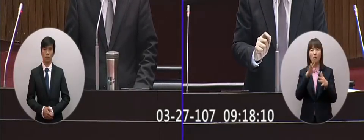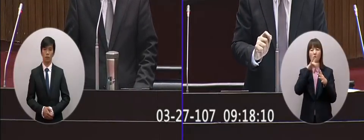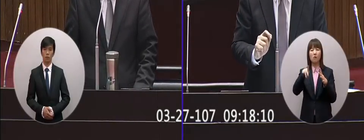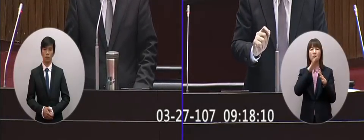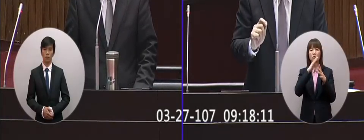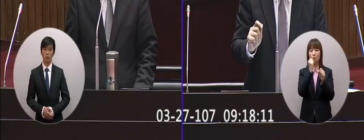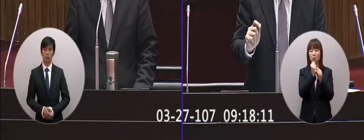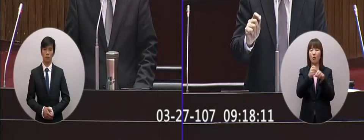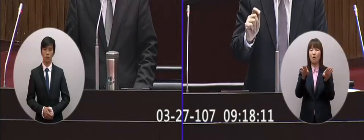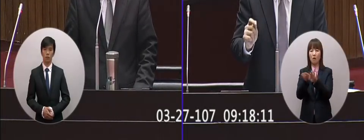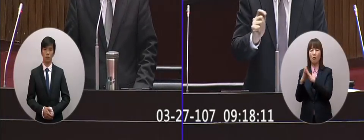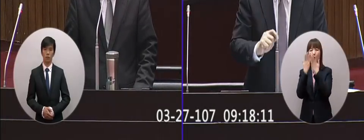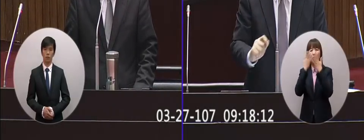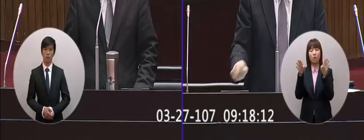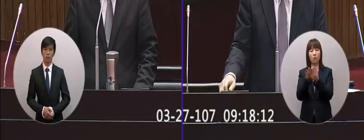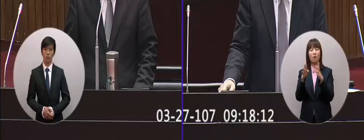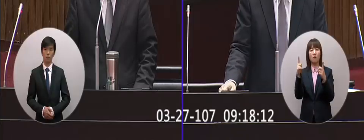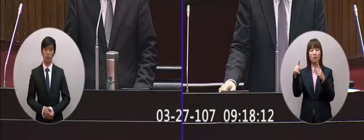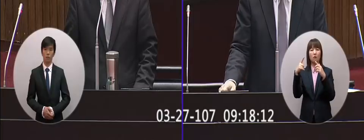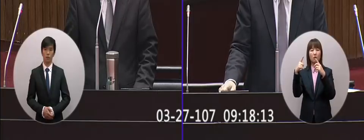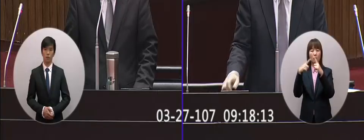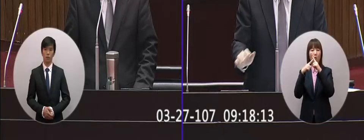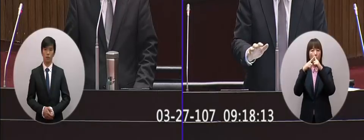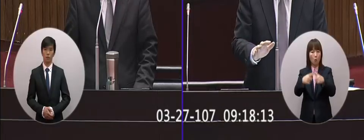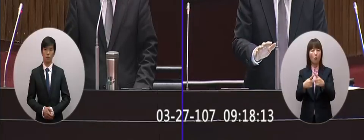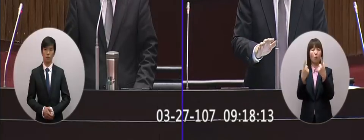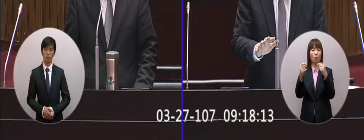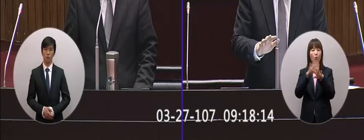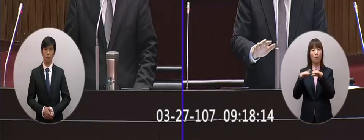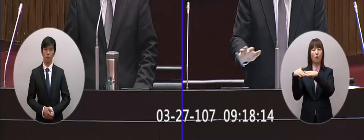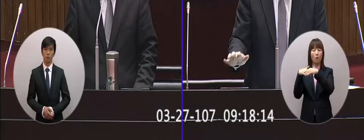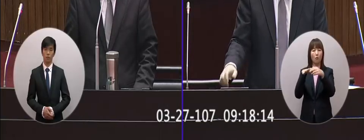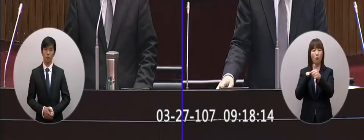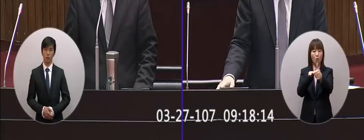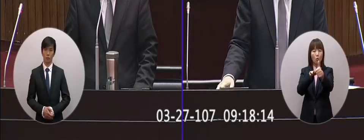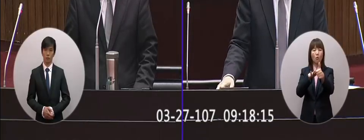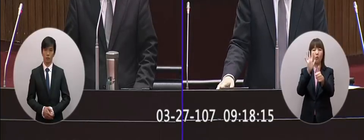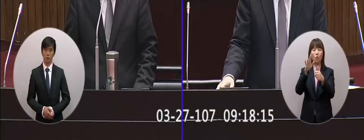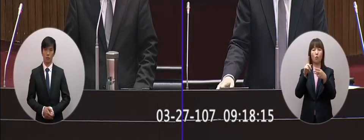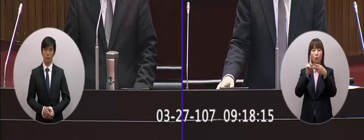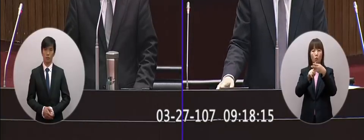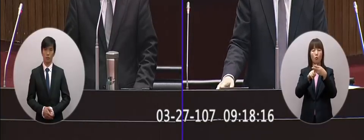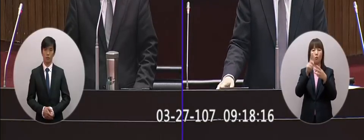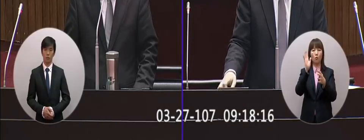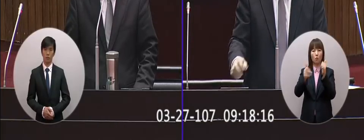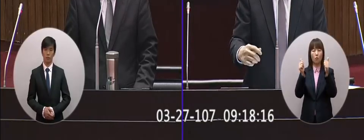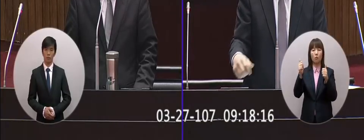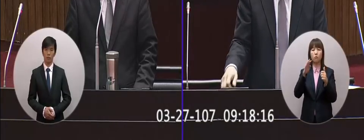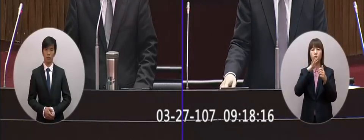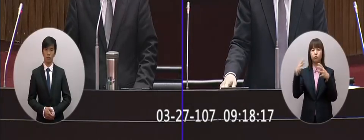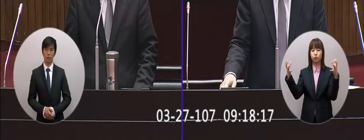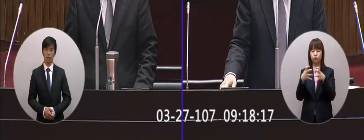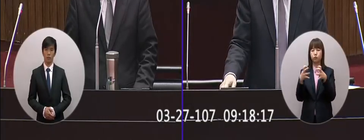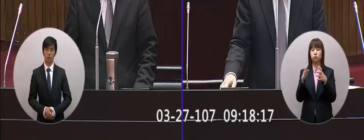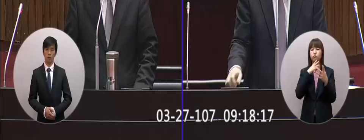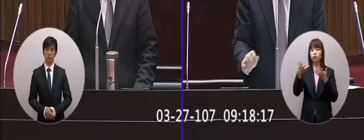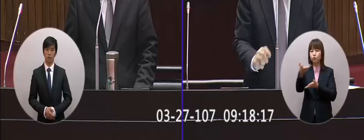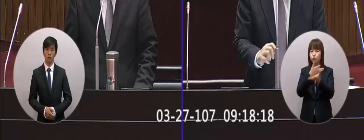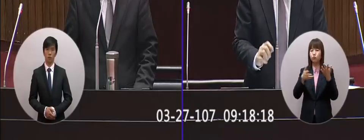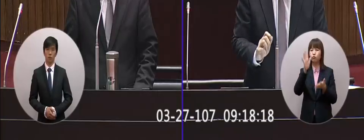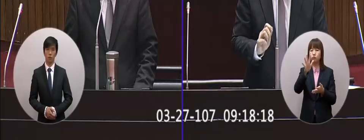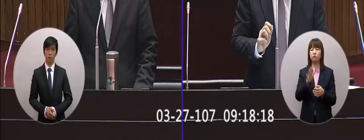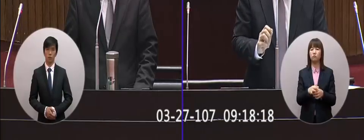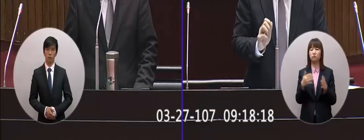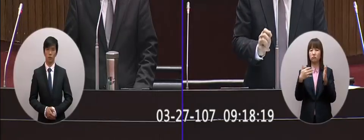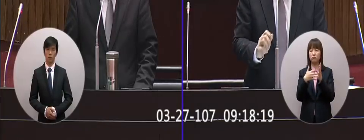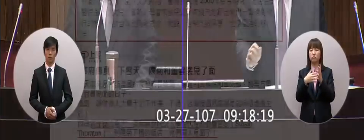是停班停课，但是 Susan 还是赶到了，赶过来带着他的相关的主要的主管来过来交换意见。那